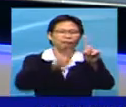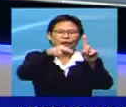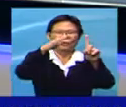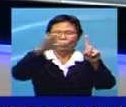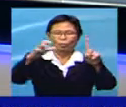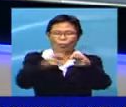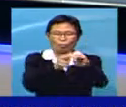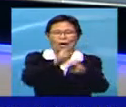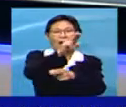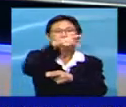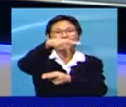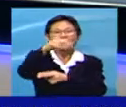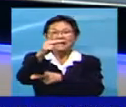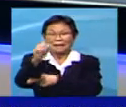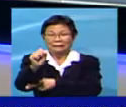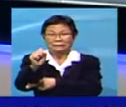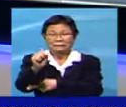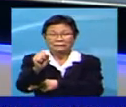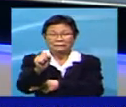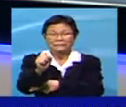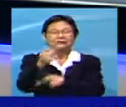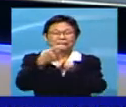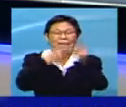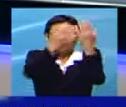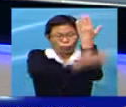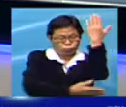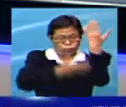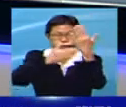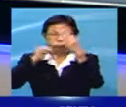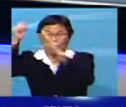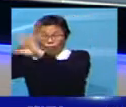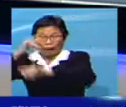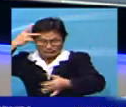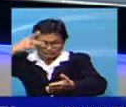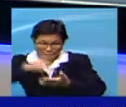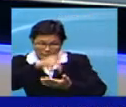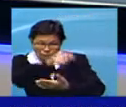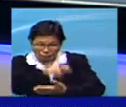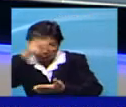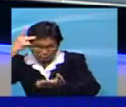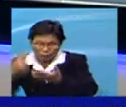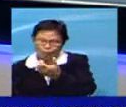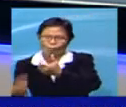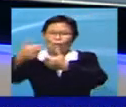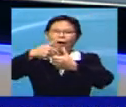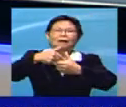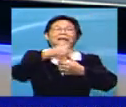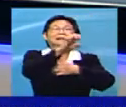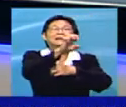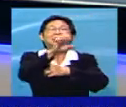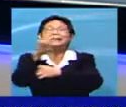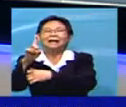1,500 perusahaan kecil dan sederhana PKS dari seluruh negara akan dikenalpasti bagi menyertai platform